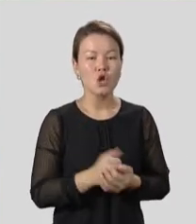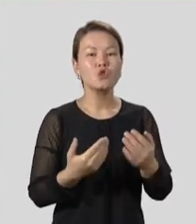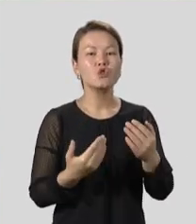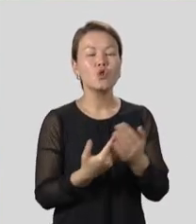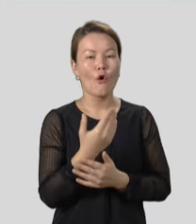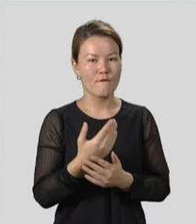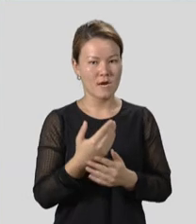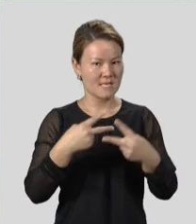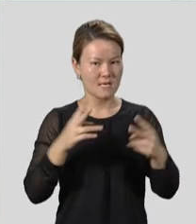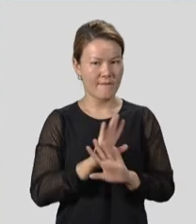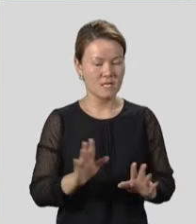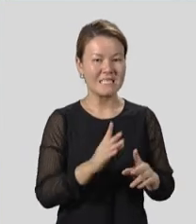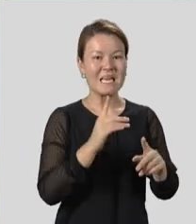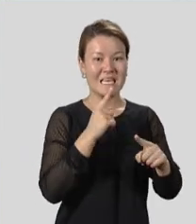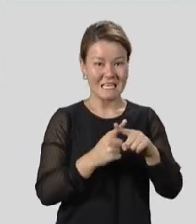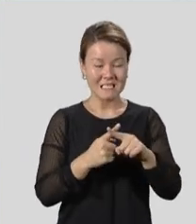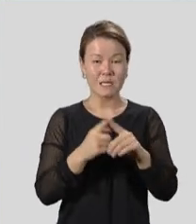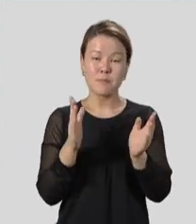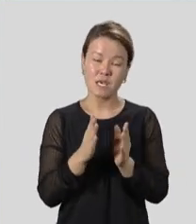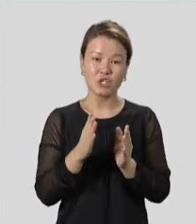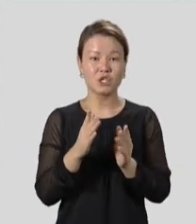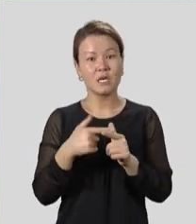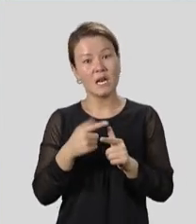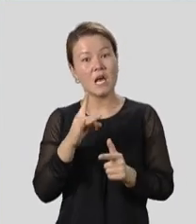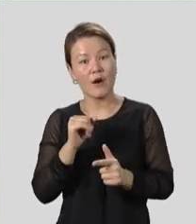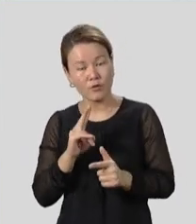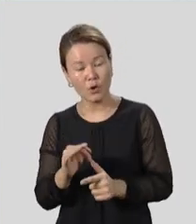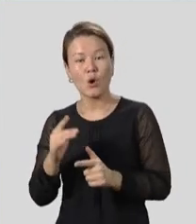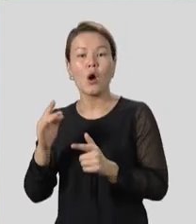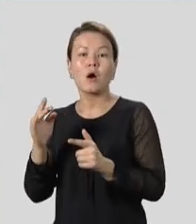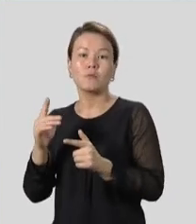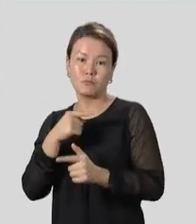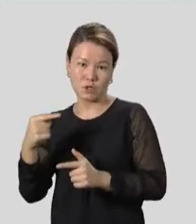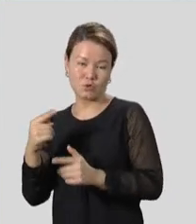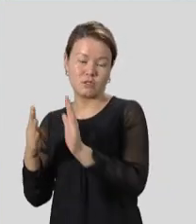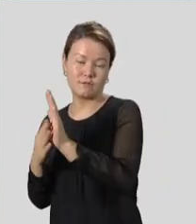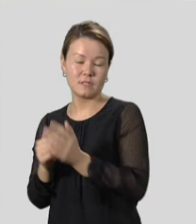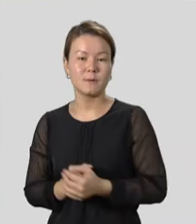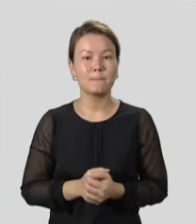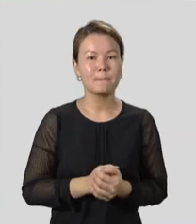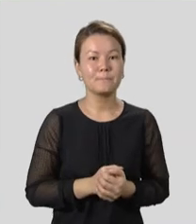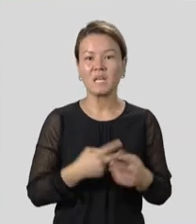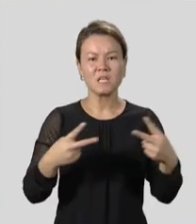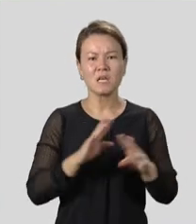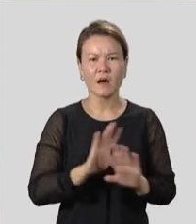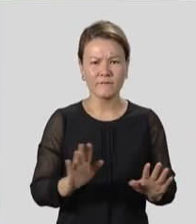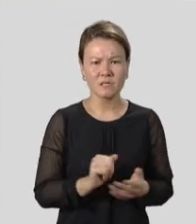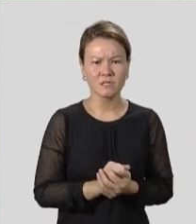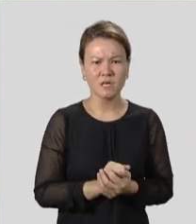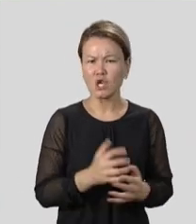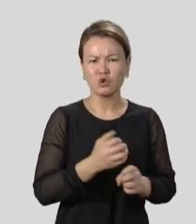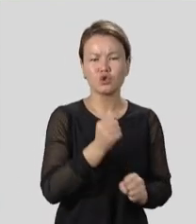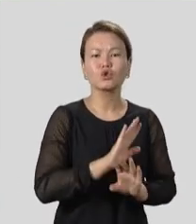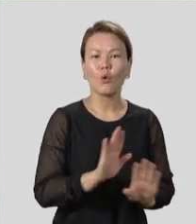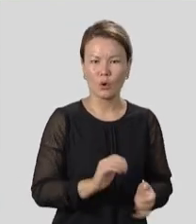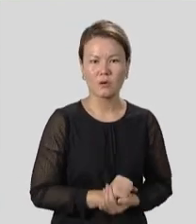неравенство. Х меньше либо равно минус 9,7. Неравенство не